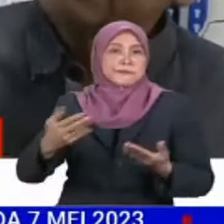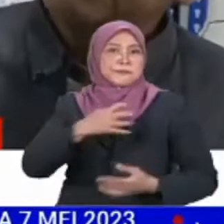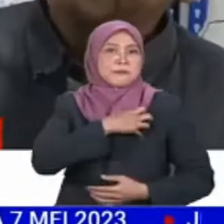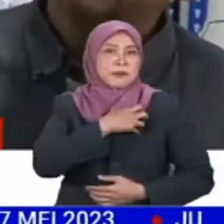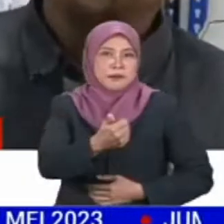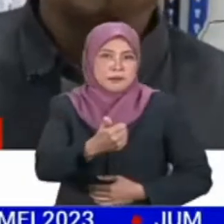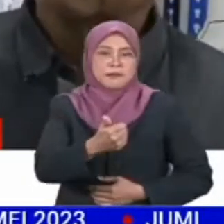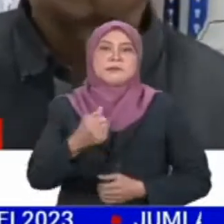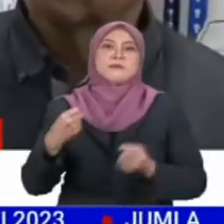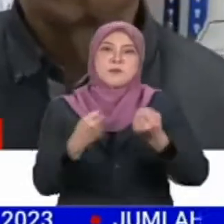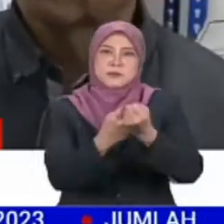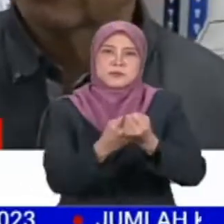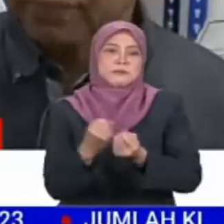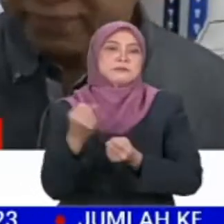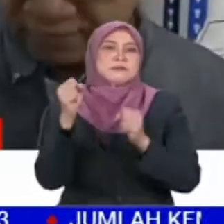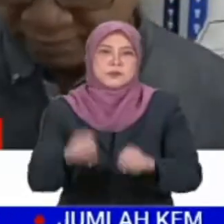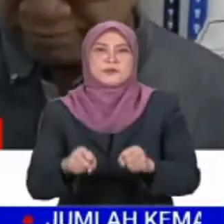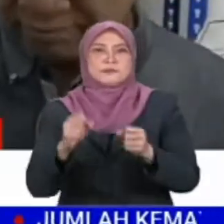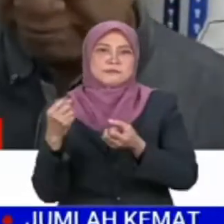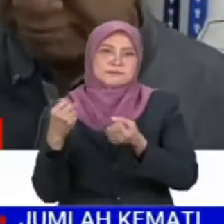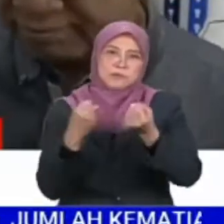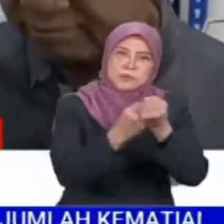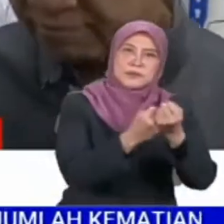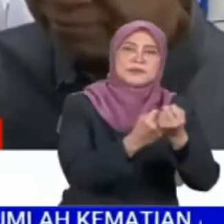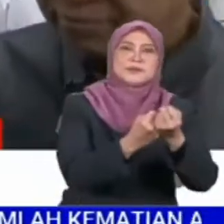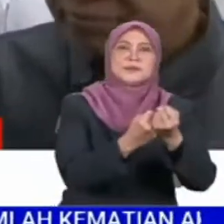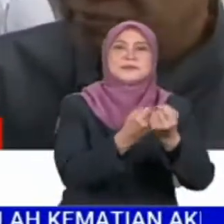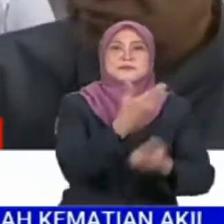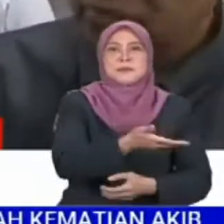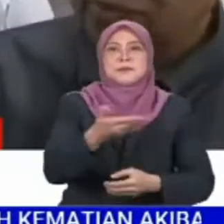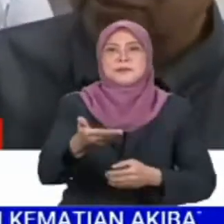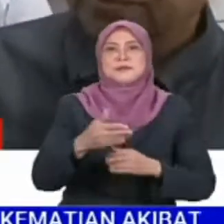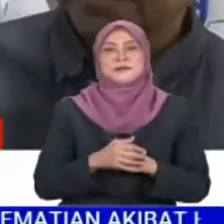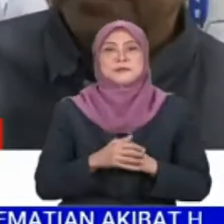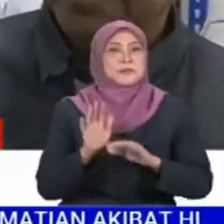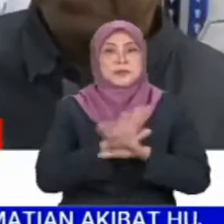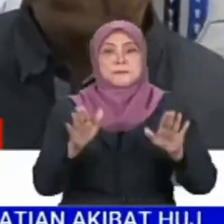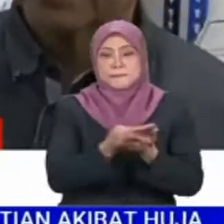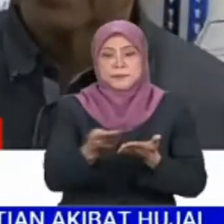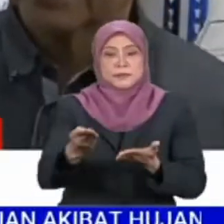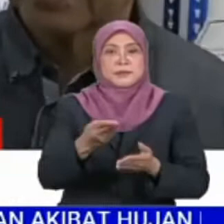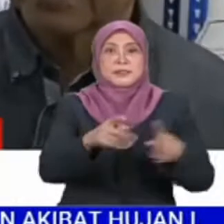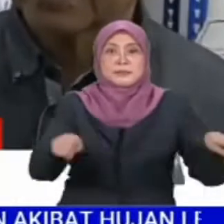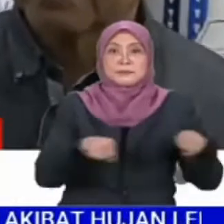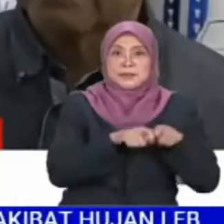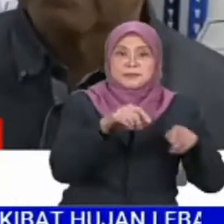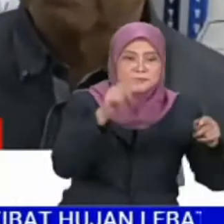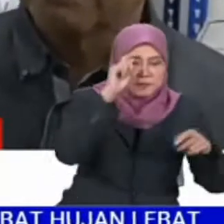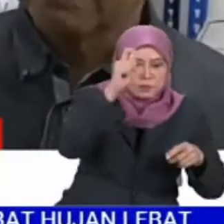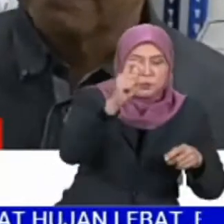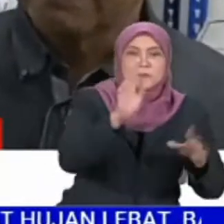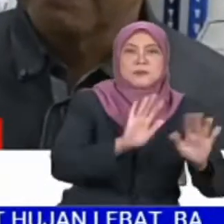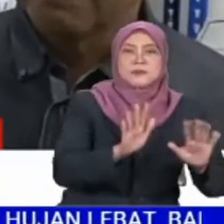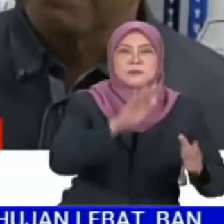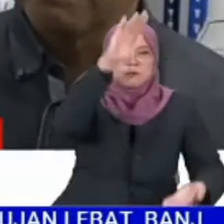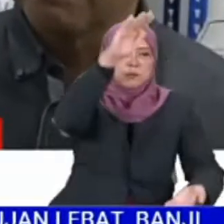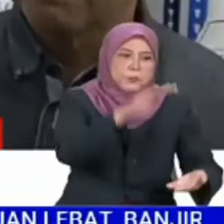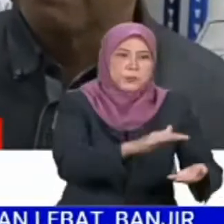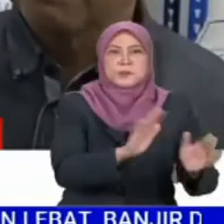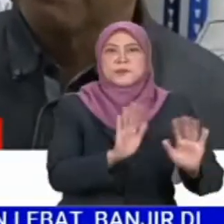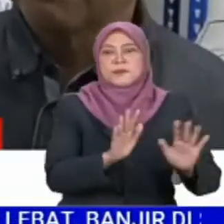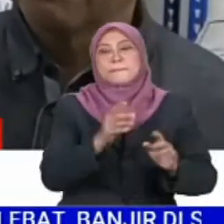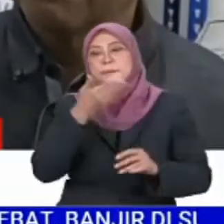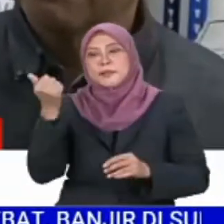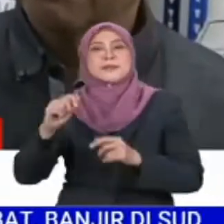maka dapatkan barang tersebut di luar Terengganu. Okey, jangan beli dalam rangkaian ataupun bekalan tempat kita, takut berlaku kekurangan. Itu yang